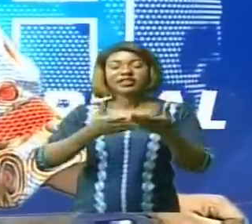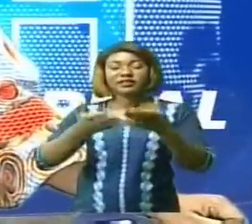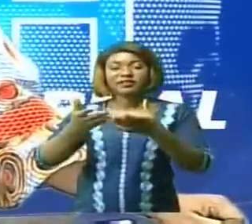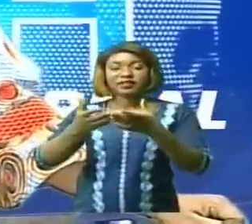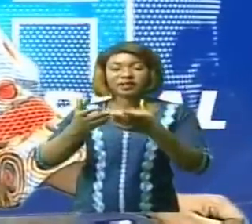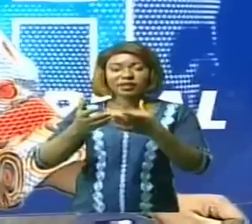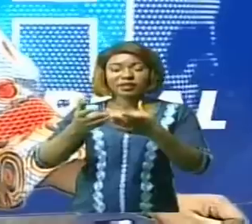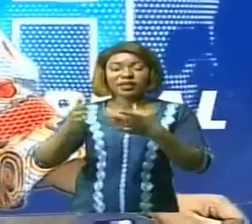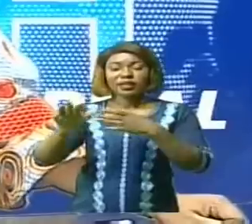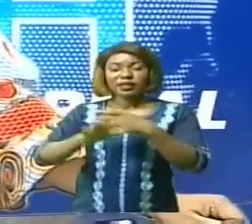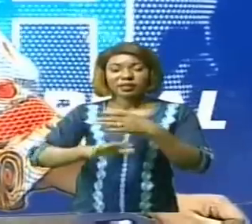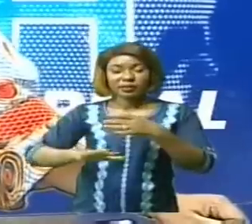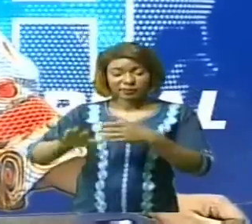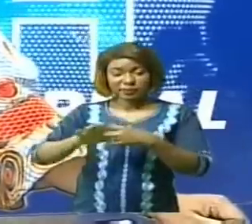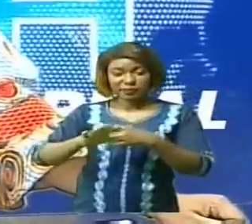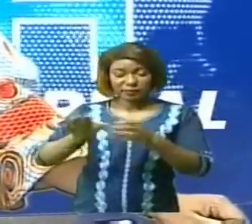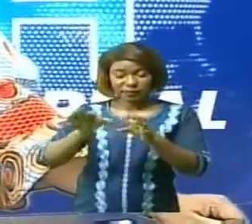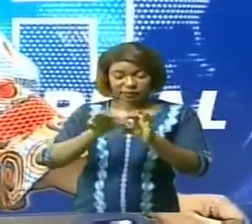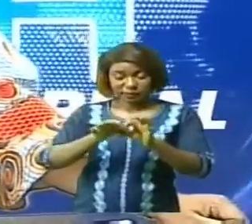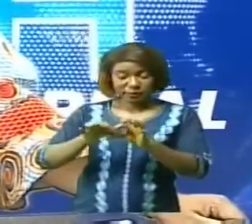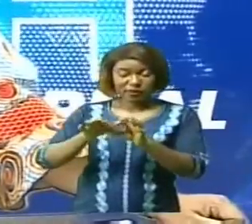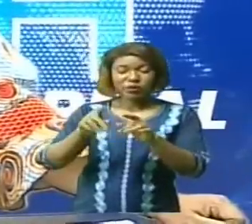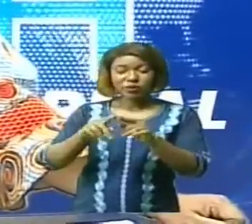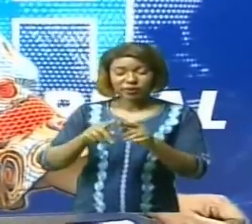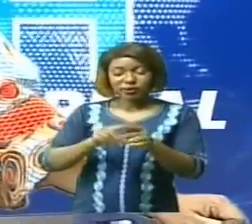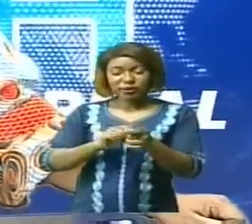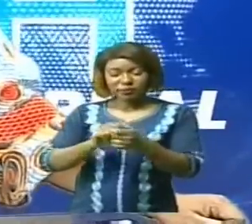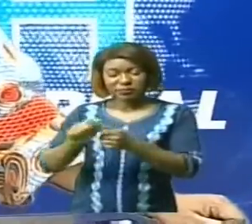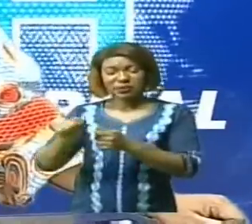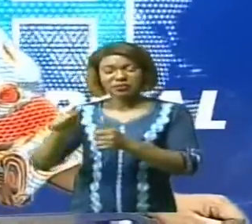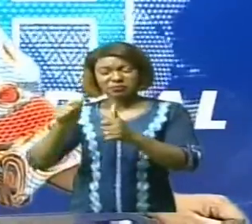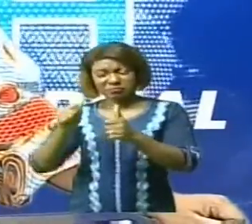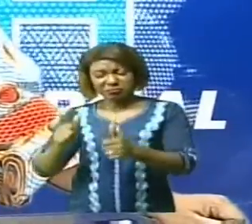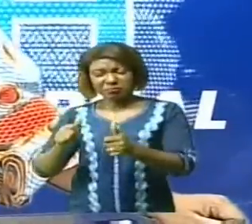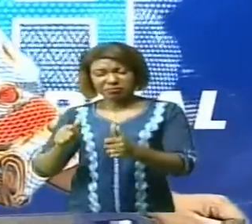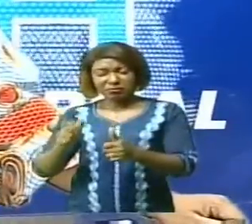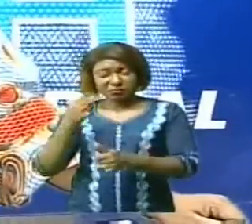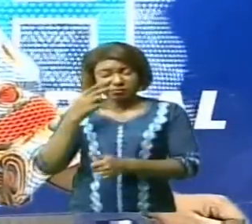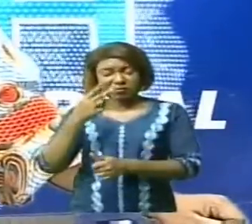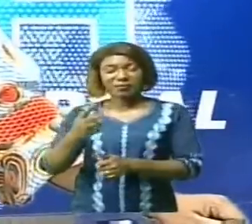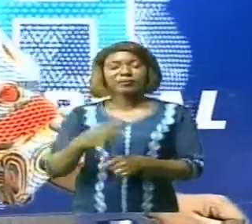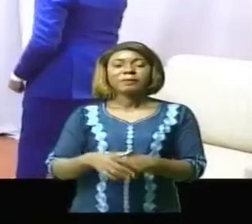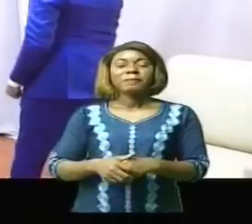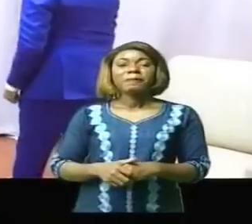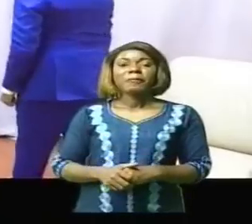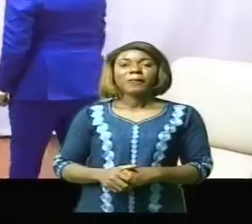soutient le processus électoral afin que cela se passe en bonne et due forme. Téti Samba.